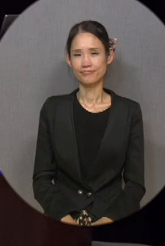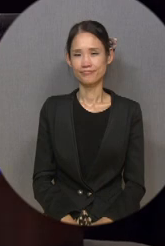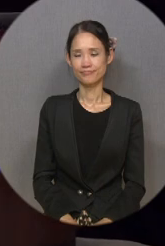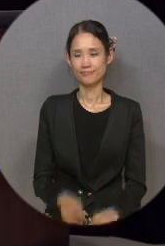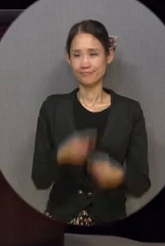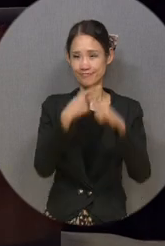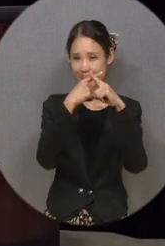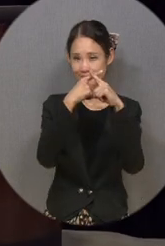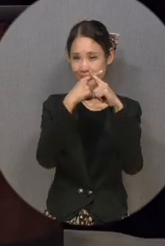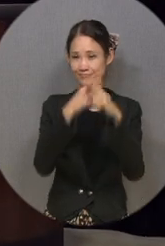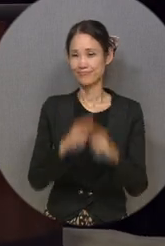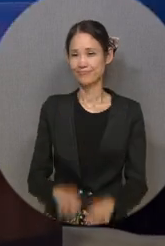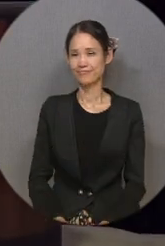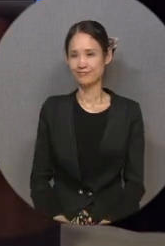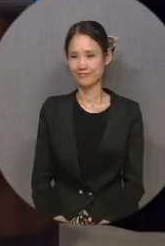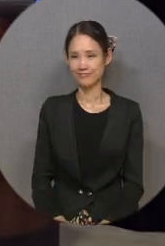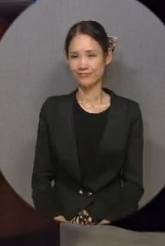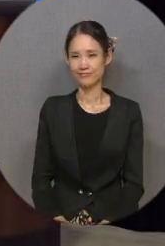곱하기.